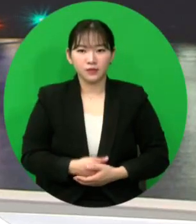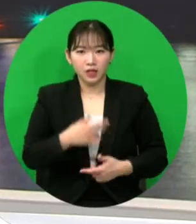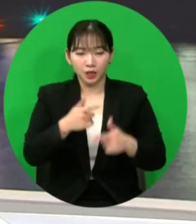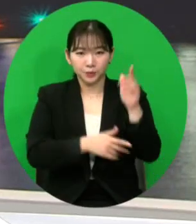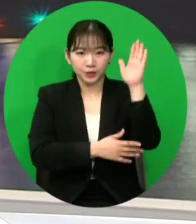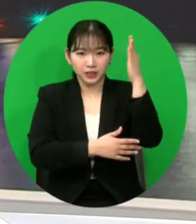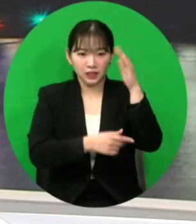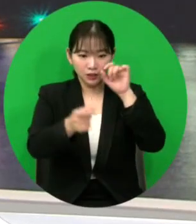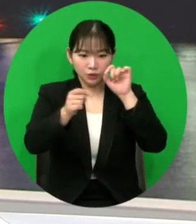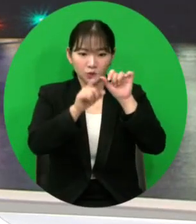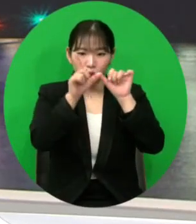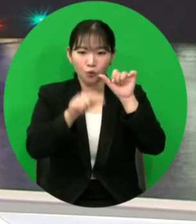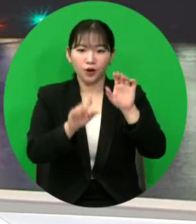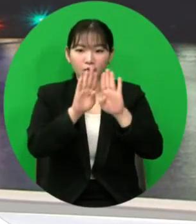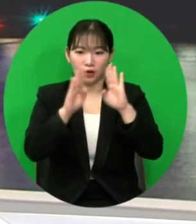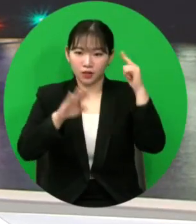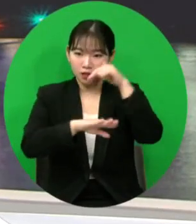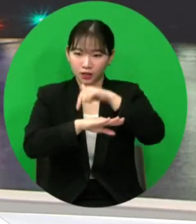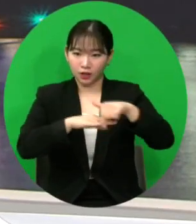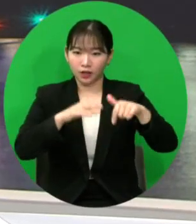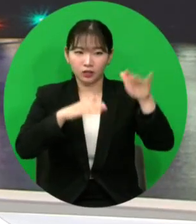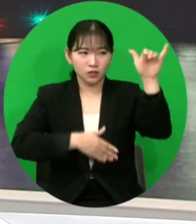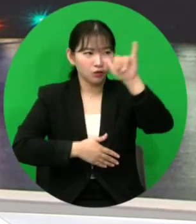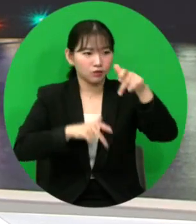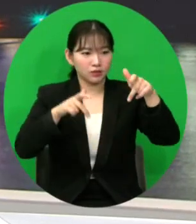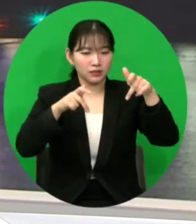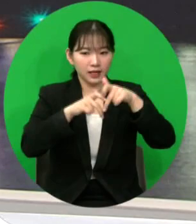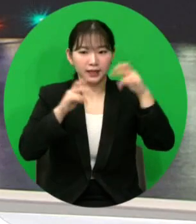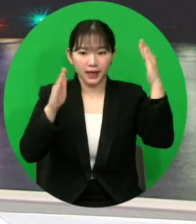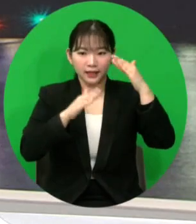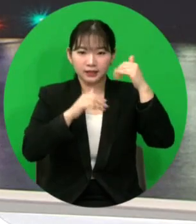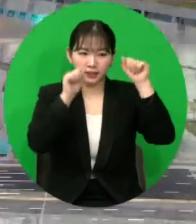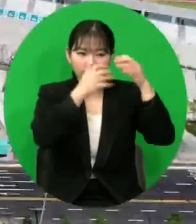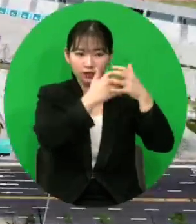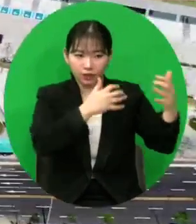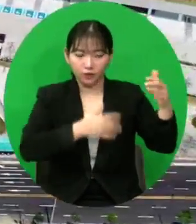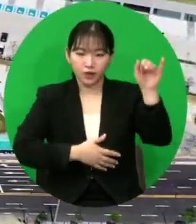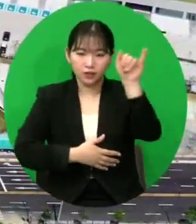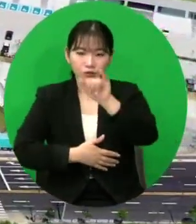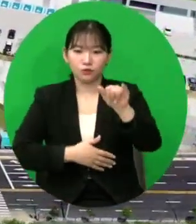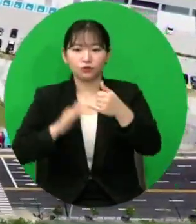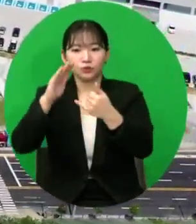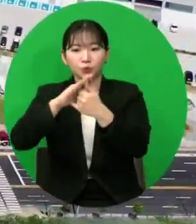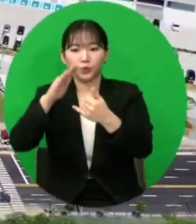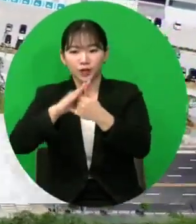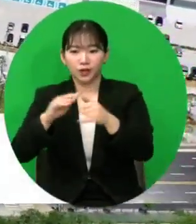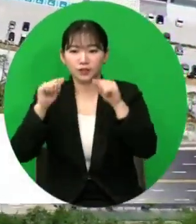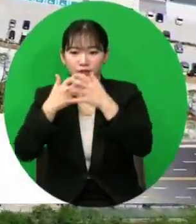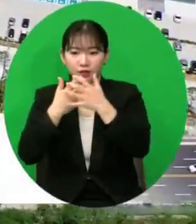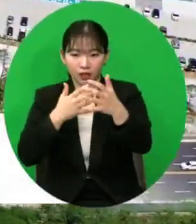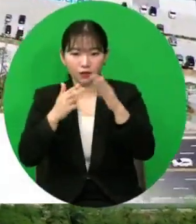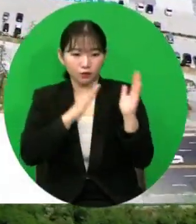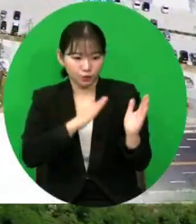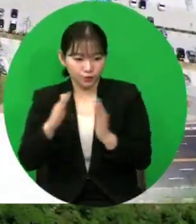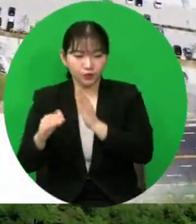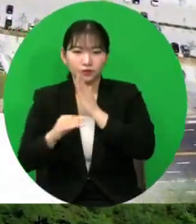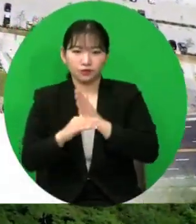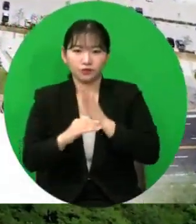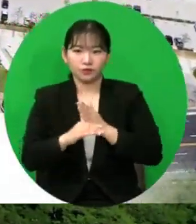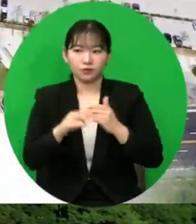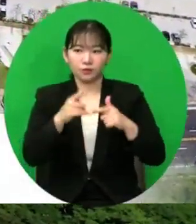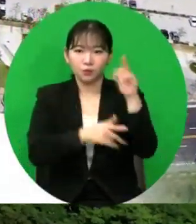목포시가 오는 5월 열리는 전국 장애 학생 체전과 전국 소년 체전 준비 점검에 나서고 있습니다